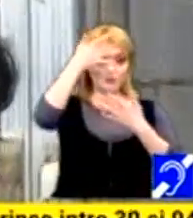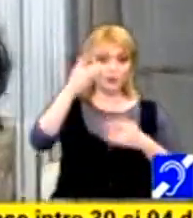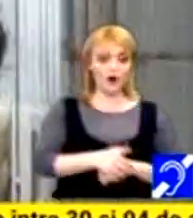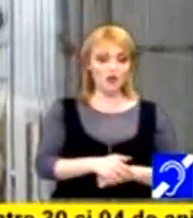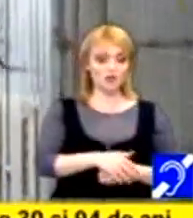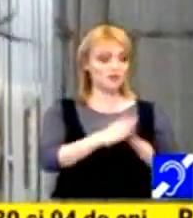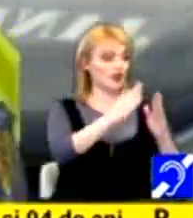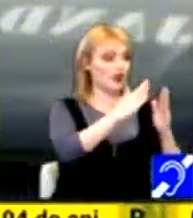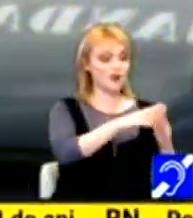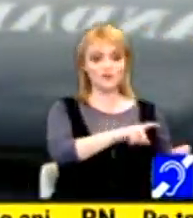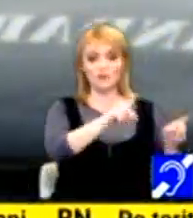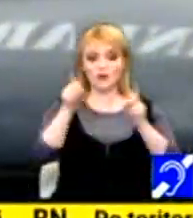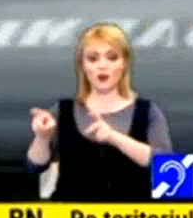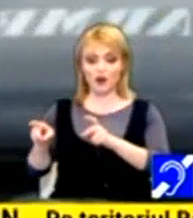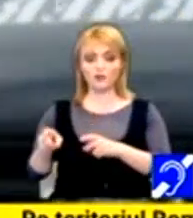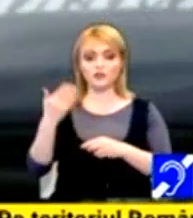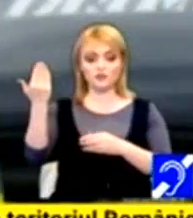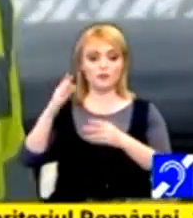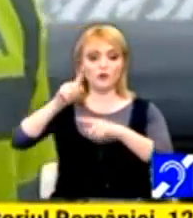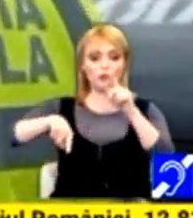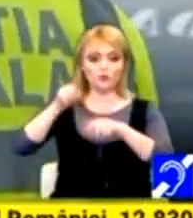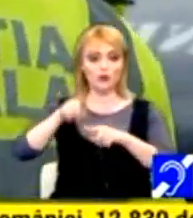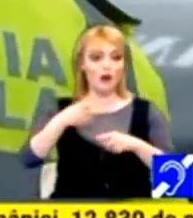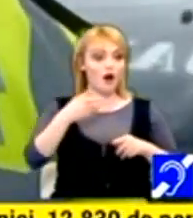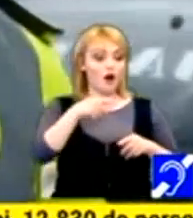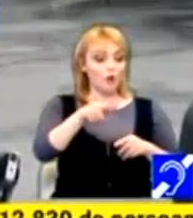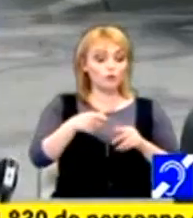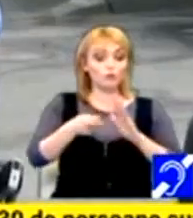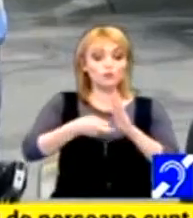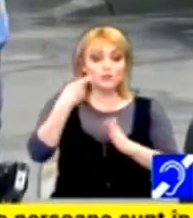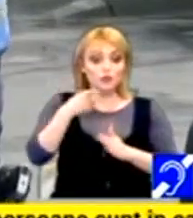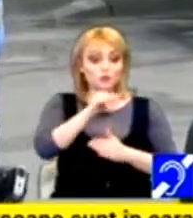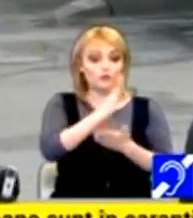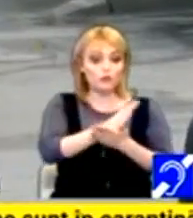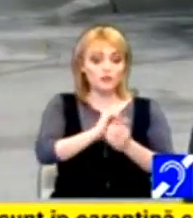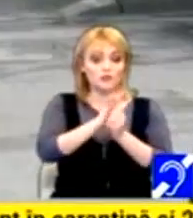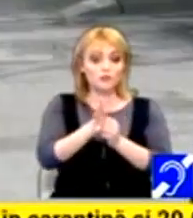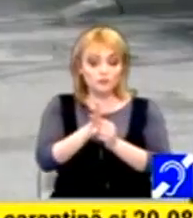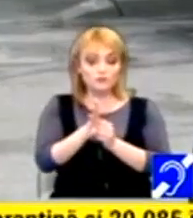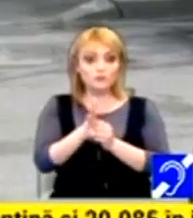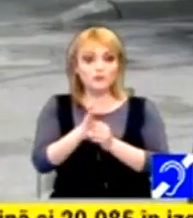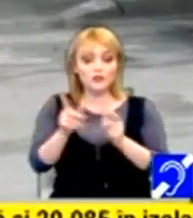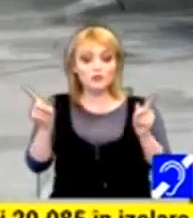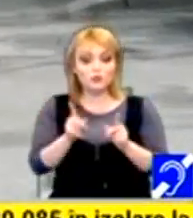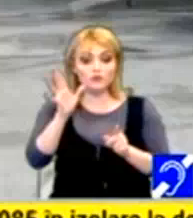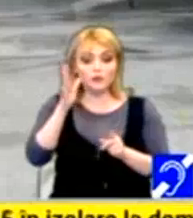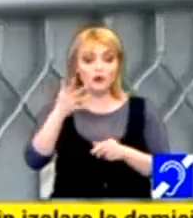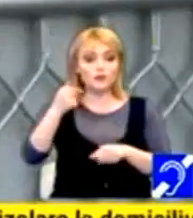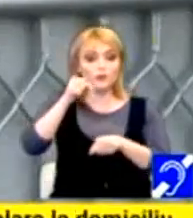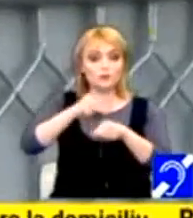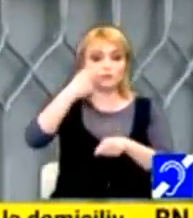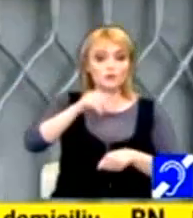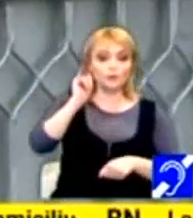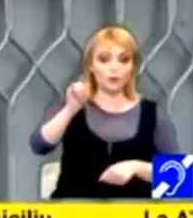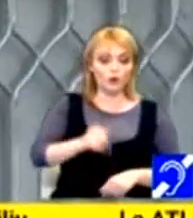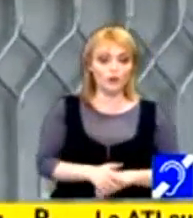de acasă la rudele sale din Ialomița. A aflat că are COVID-19 la scurt timp după aceea, când s-a simțit rău și a mers la doctor.